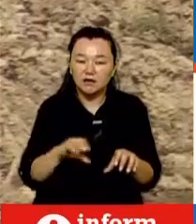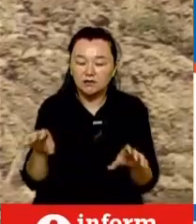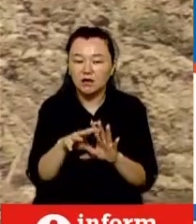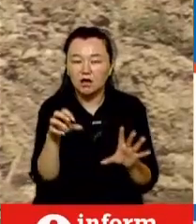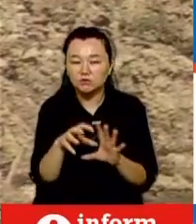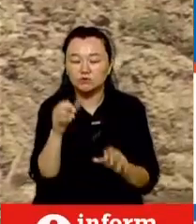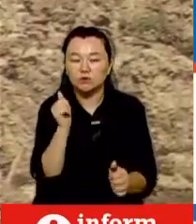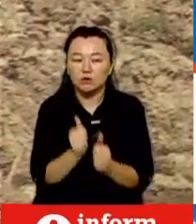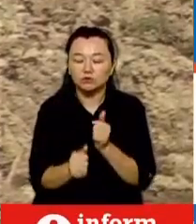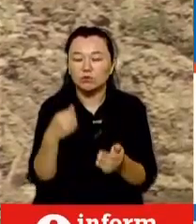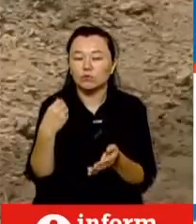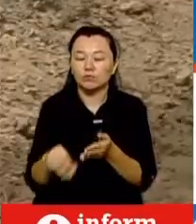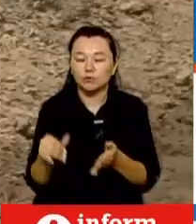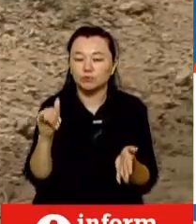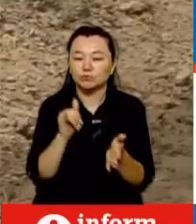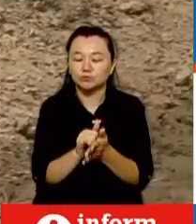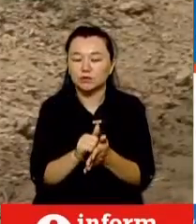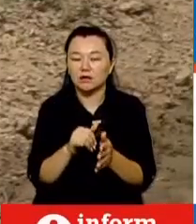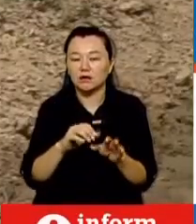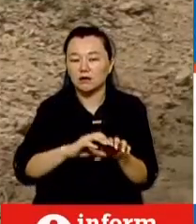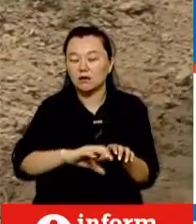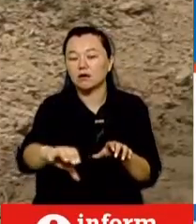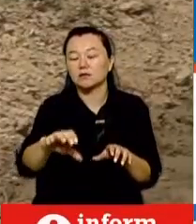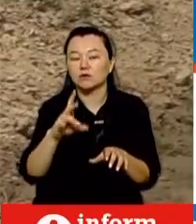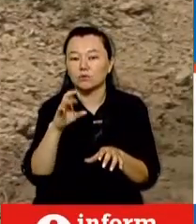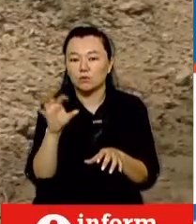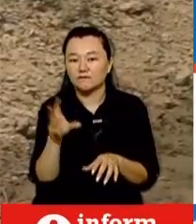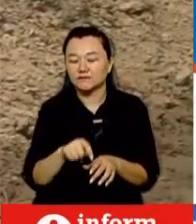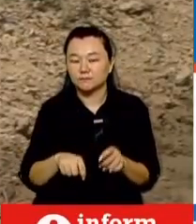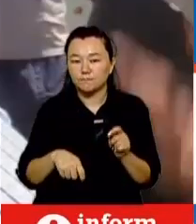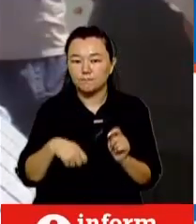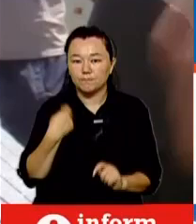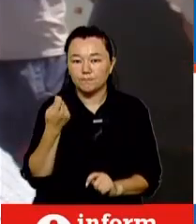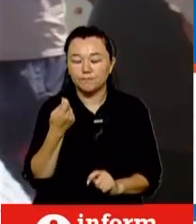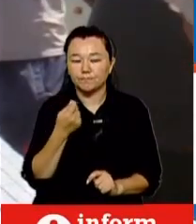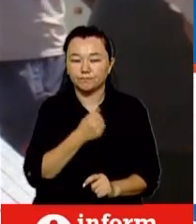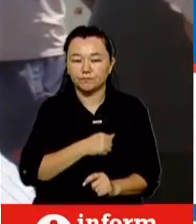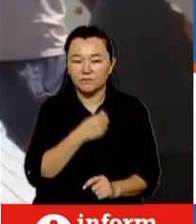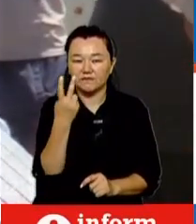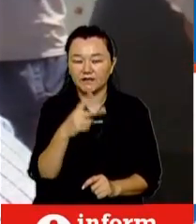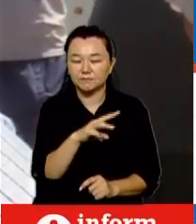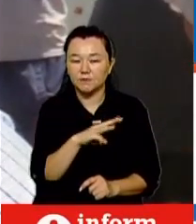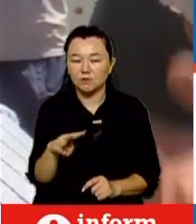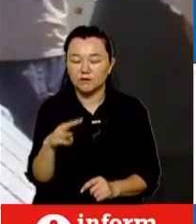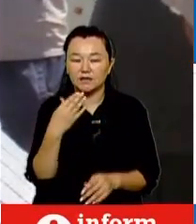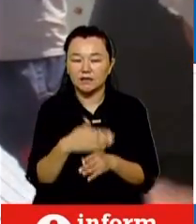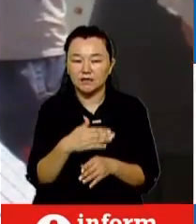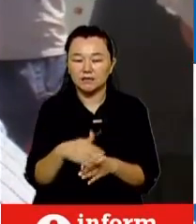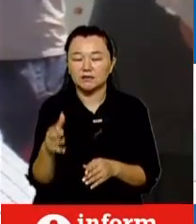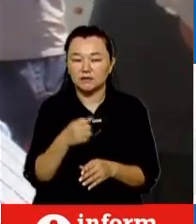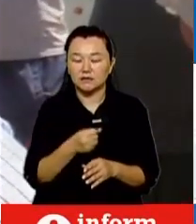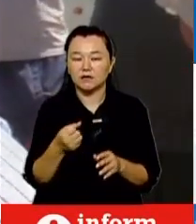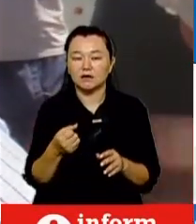да әрқайсымыз сатып алып, канал бойына орнаттық. Бірақ бәрі бекер деп ашынып отыр. 20 миллион кредит алғам. Бала шағам ауызын